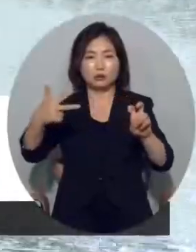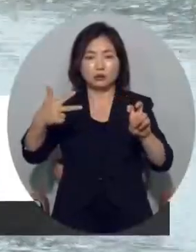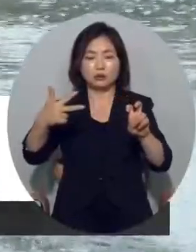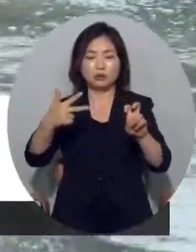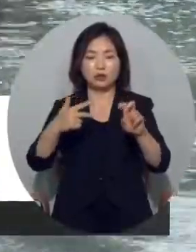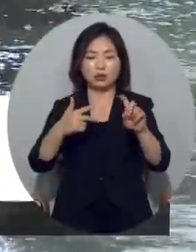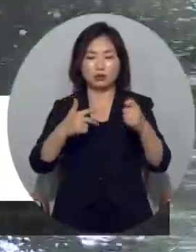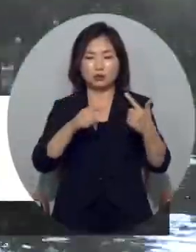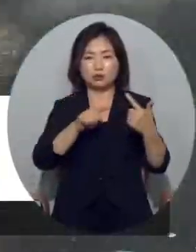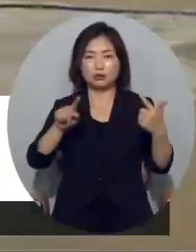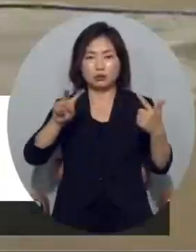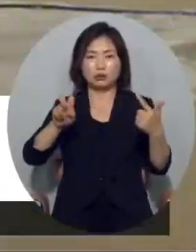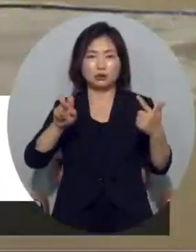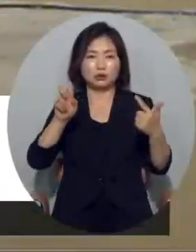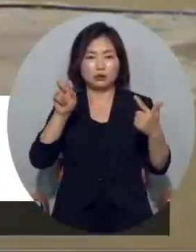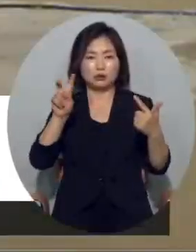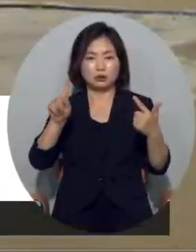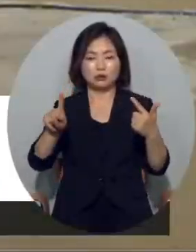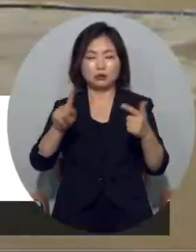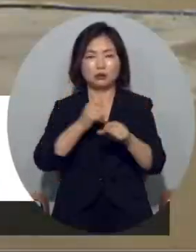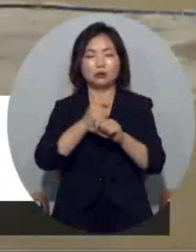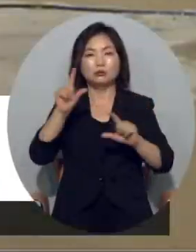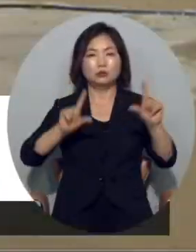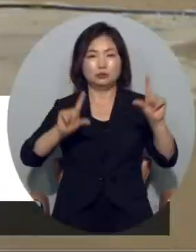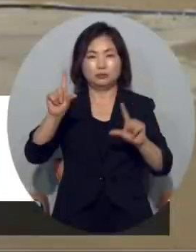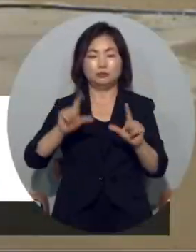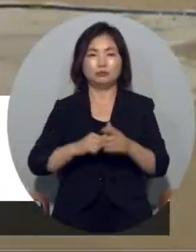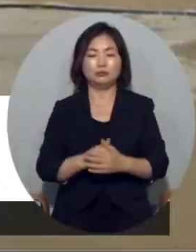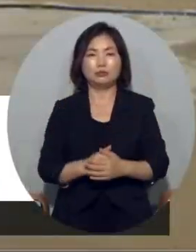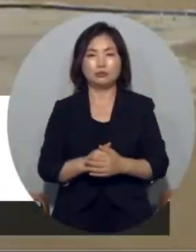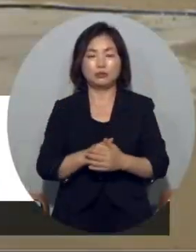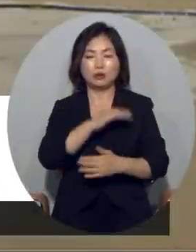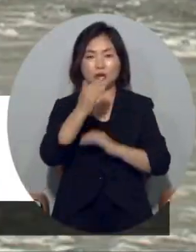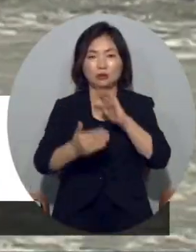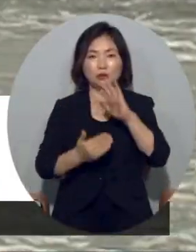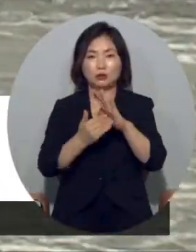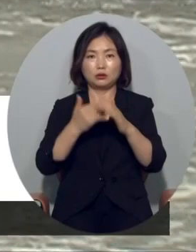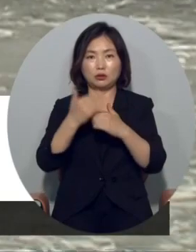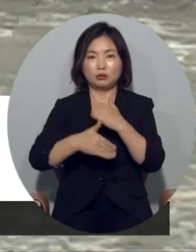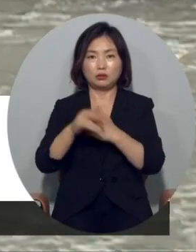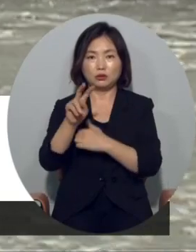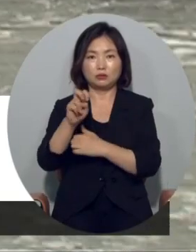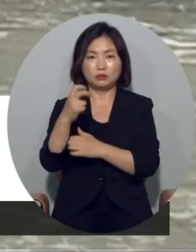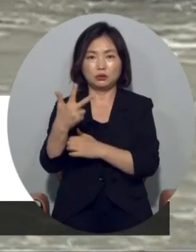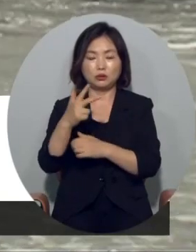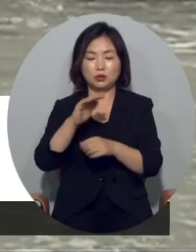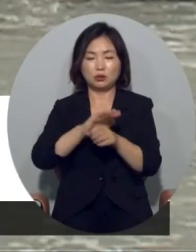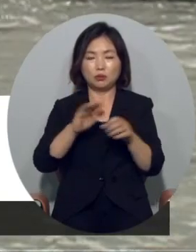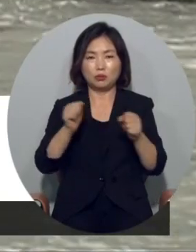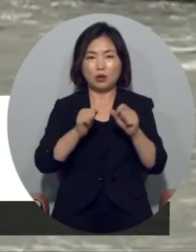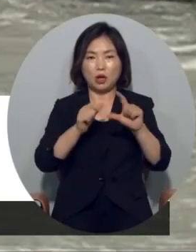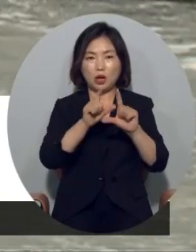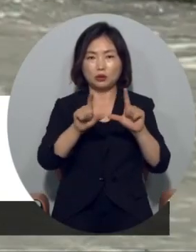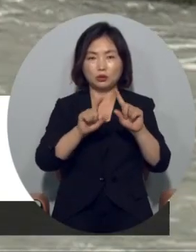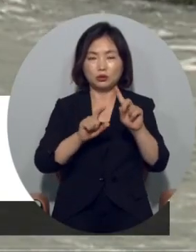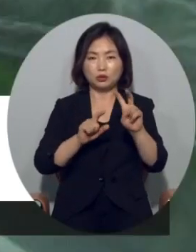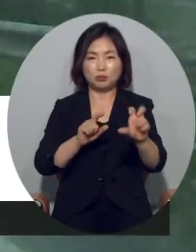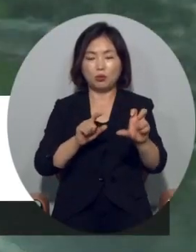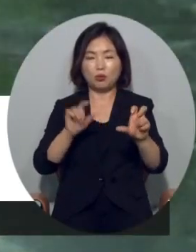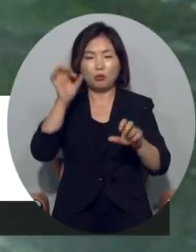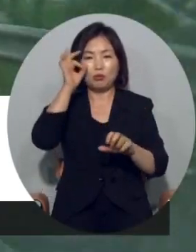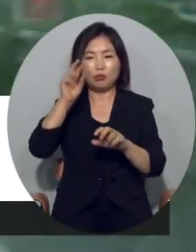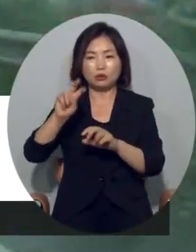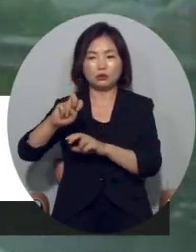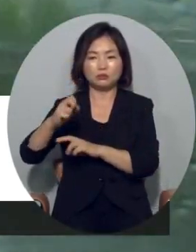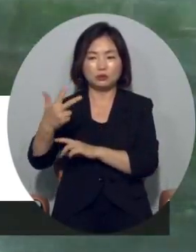16도 에서 21도 의 기온 분포를 보였습니다 낮 최고기온은 대구 27도 경북은 안동 25도 포항